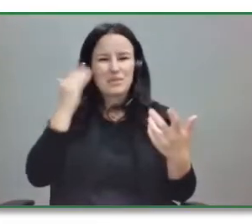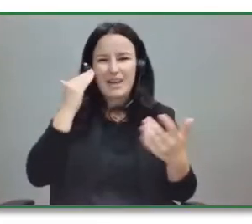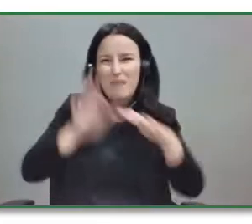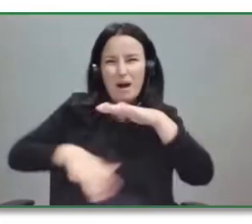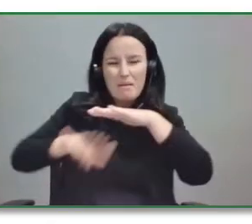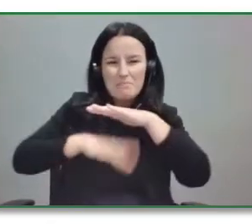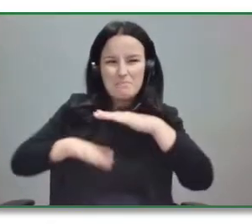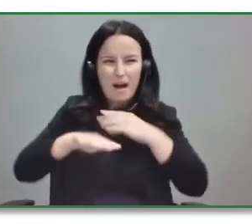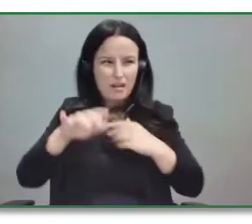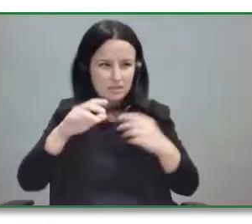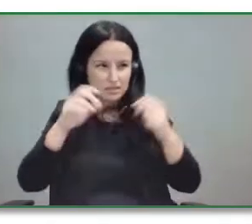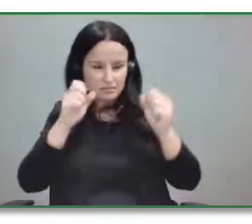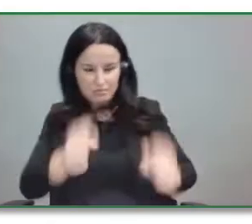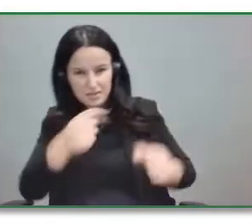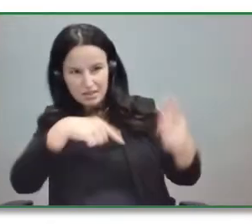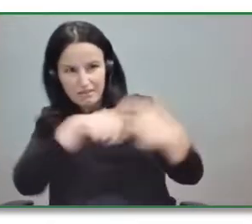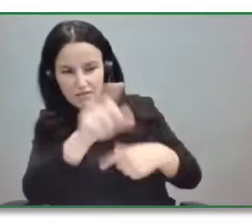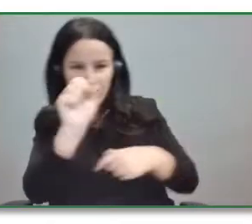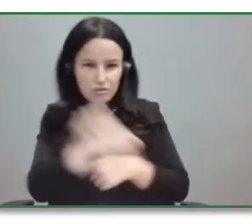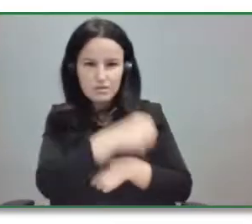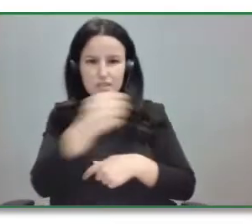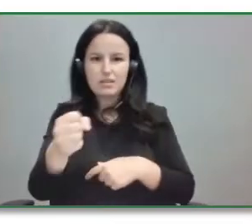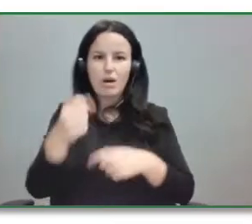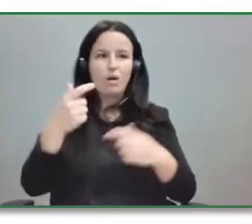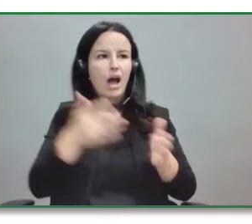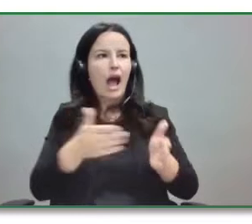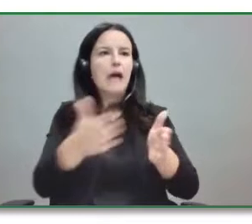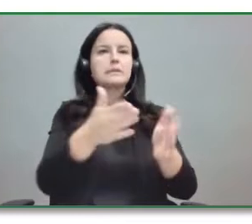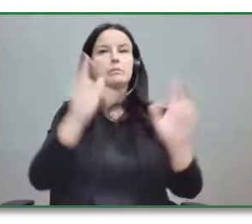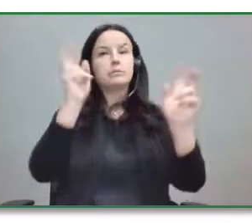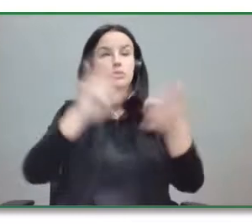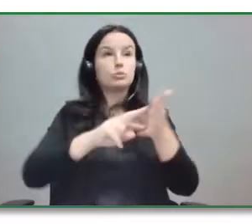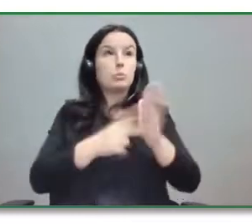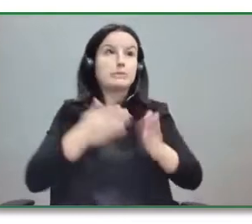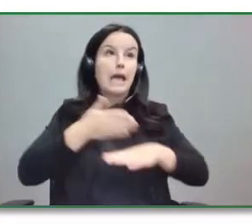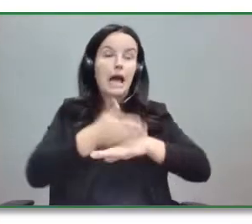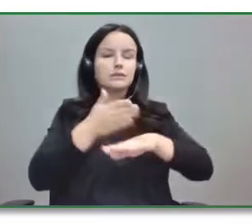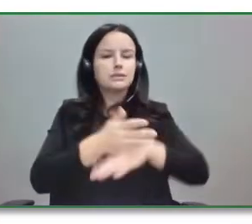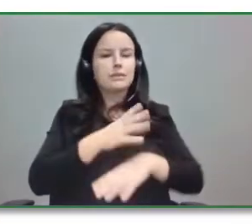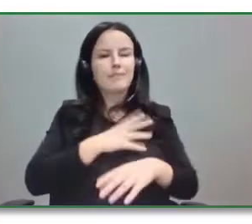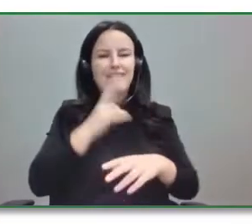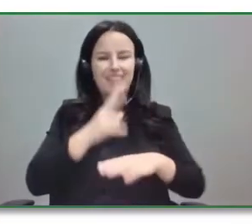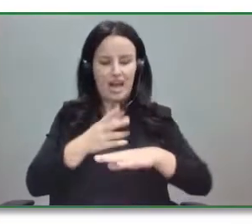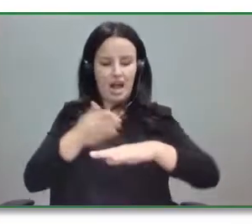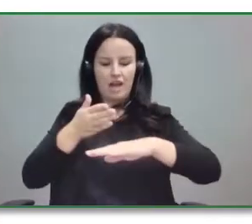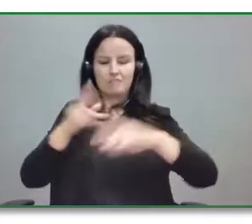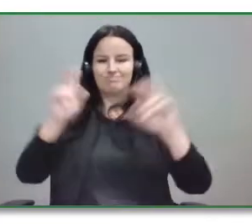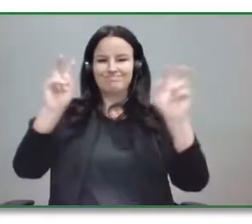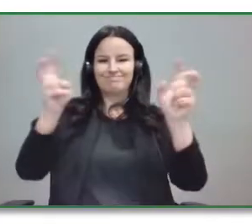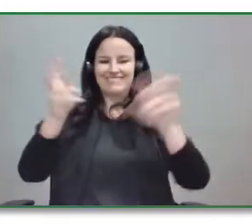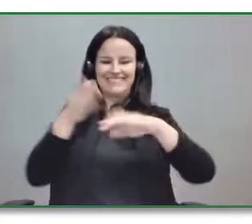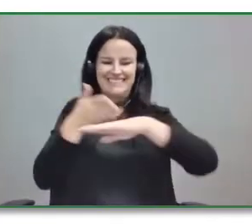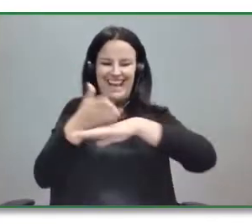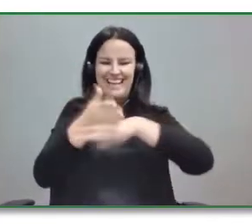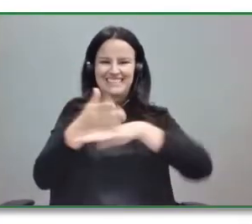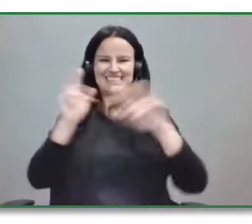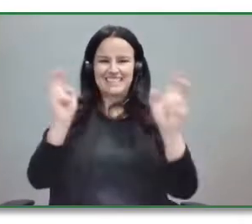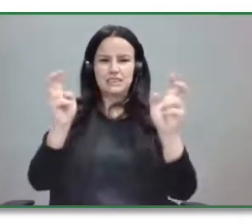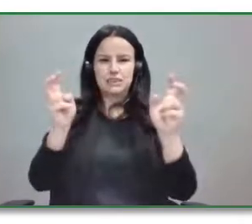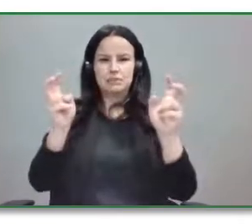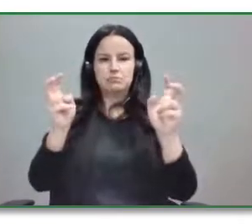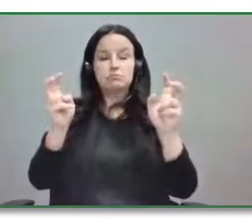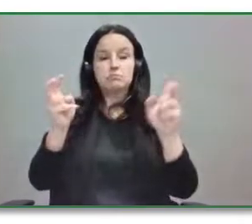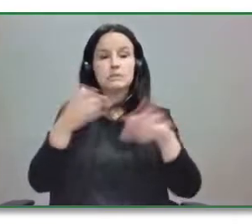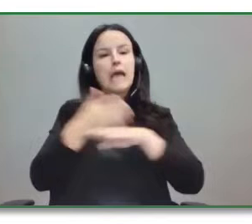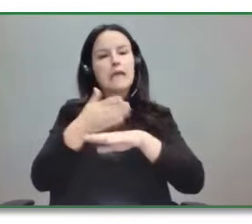risquent de rencontrer, même sur les sentiers dits accessibles, car ce terme signifie généralement accessible en